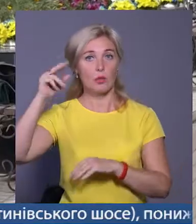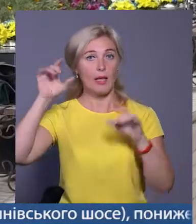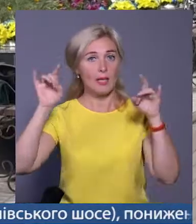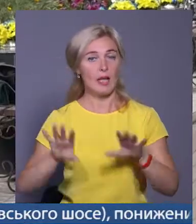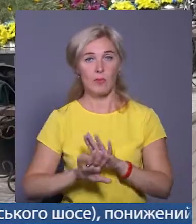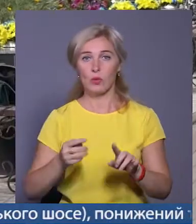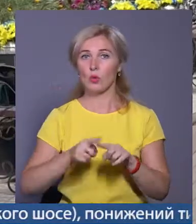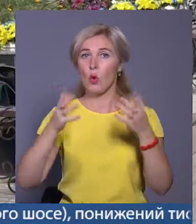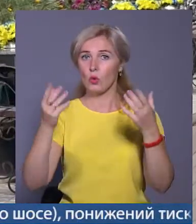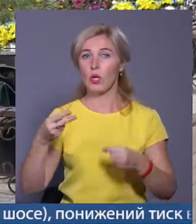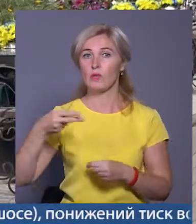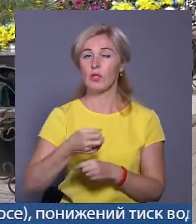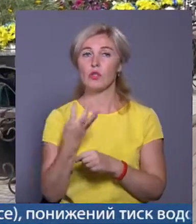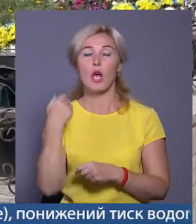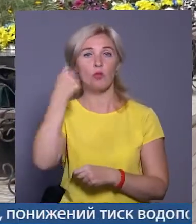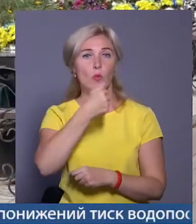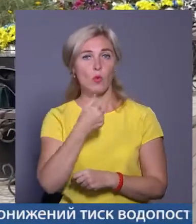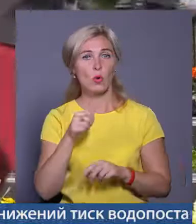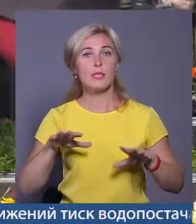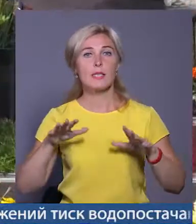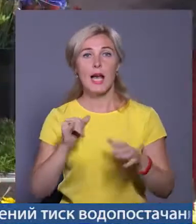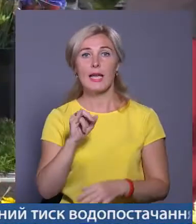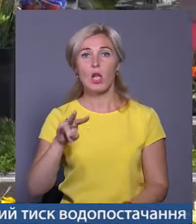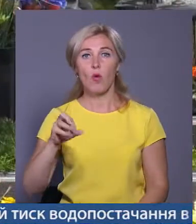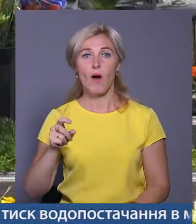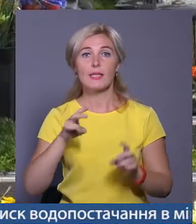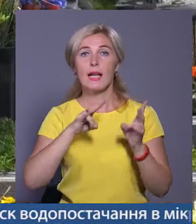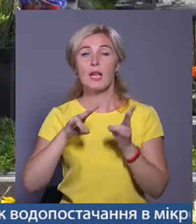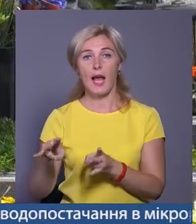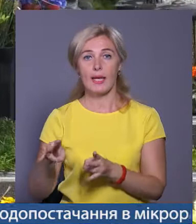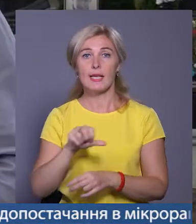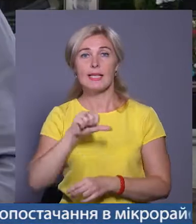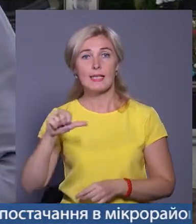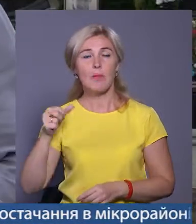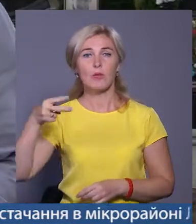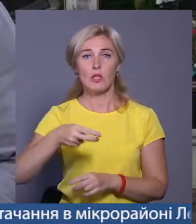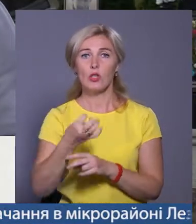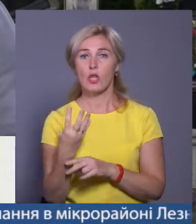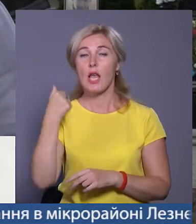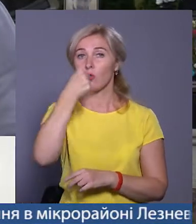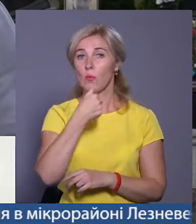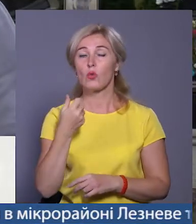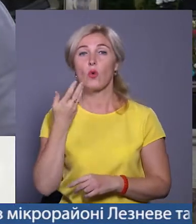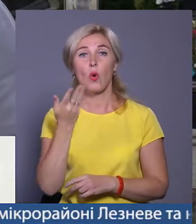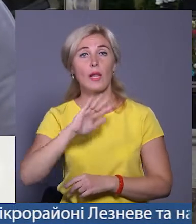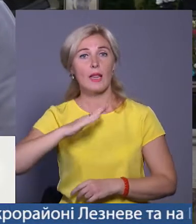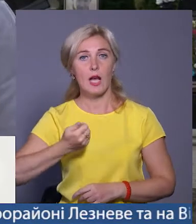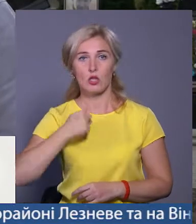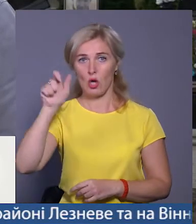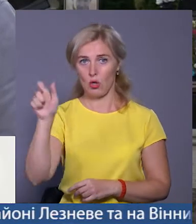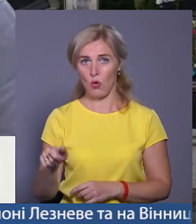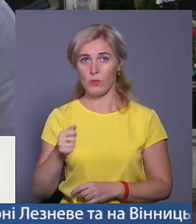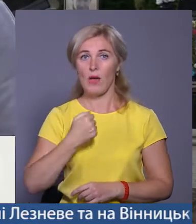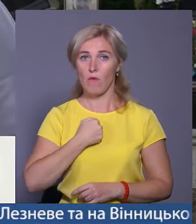випадкова. Цього дня у 2014 році сталася Іловайська трагедія. Саме в 2014 році, коли наші хлопці,